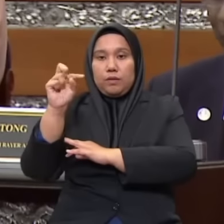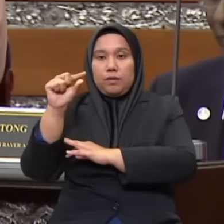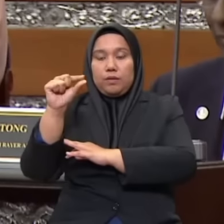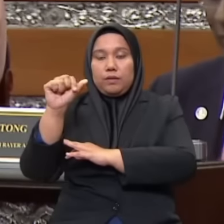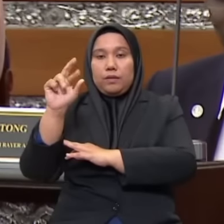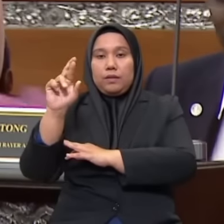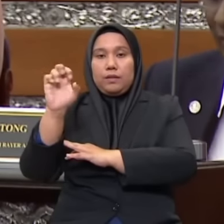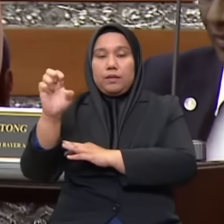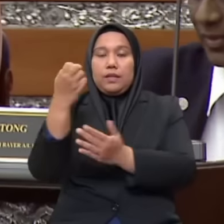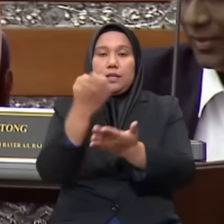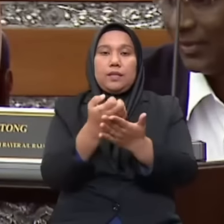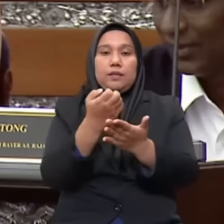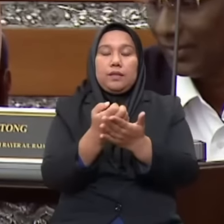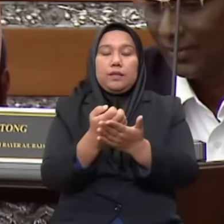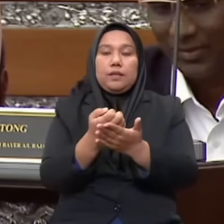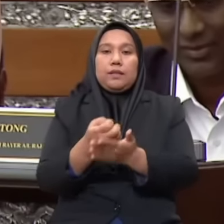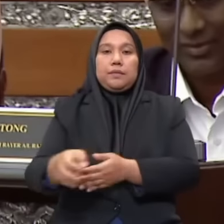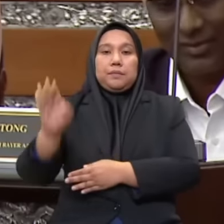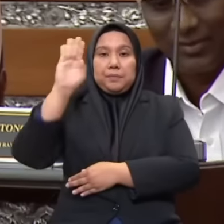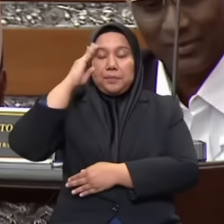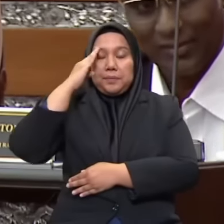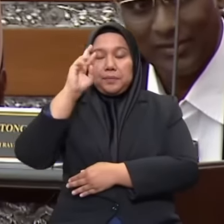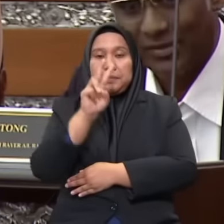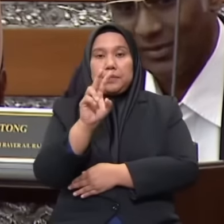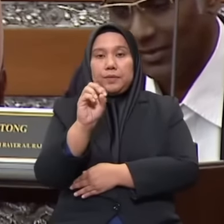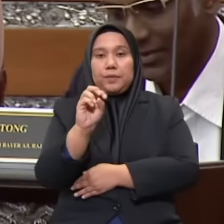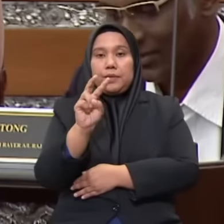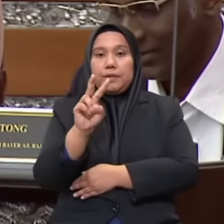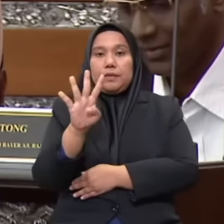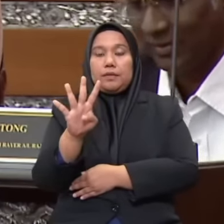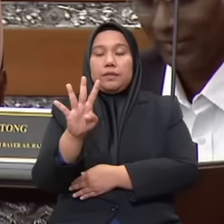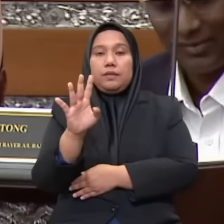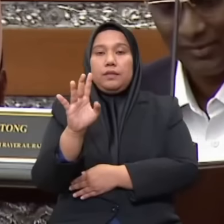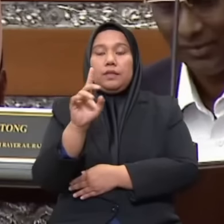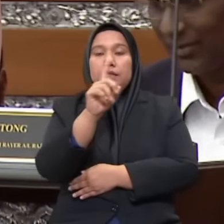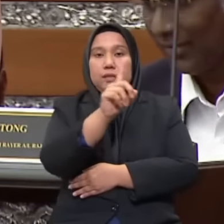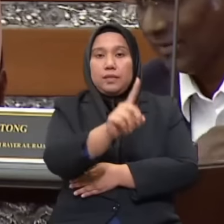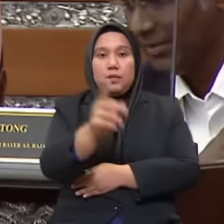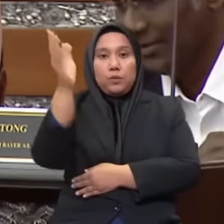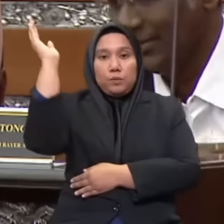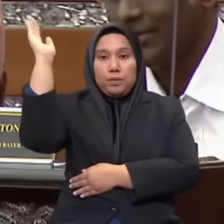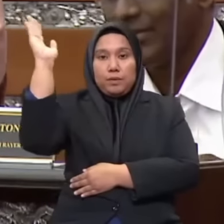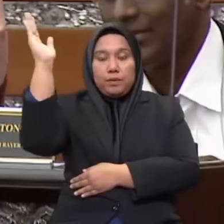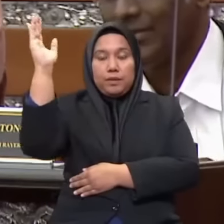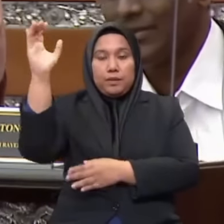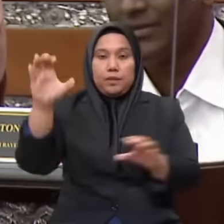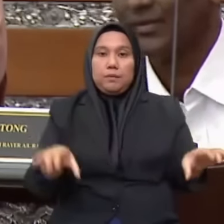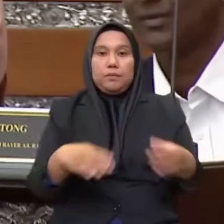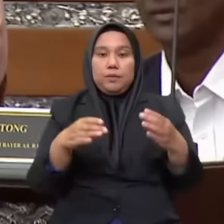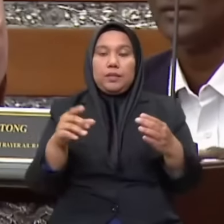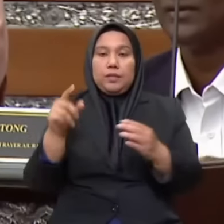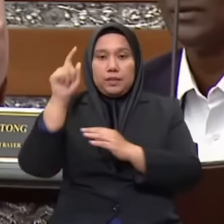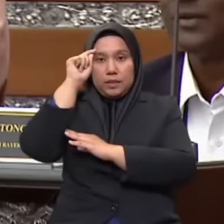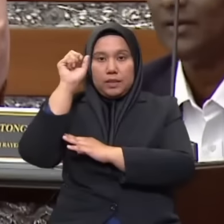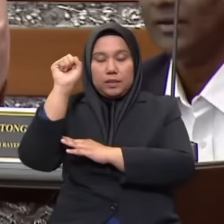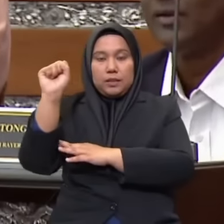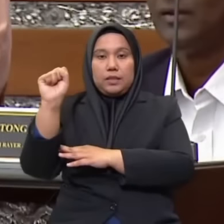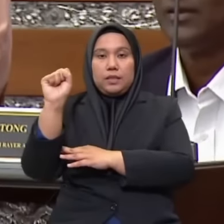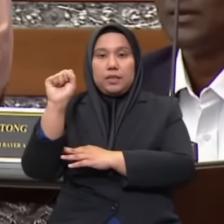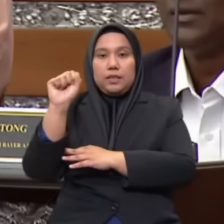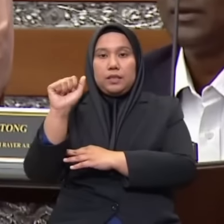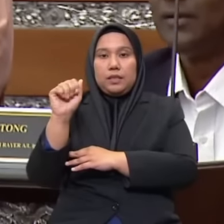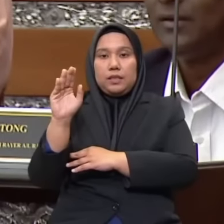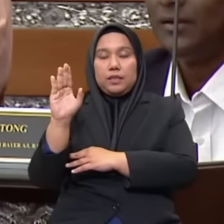Putera 2024, ada satu pembentangan yang dibuat oleh Tan Sri Abdul Wahid